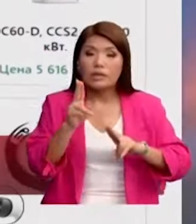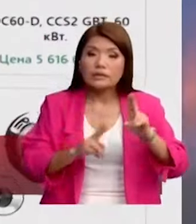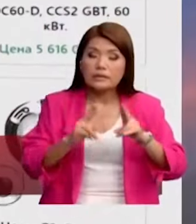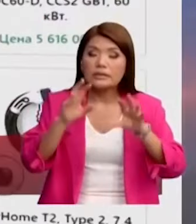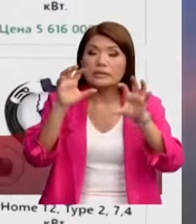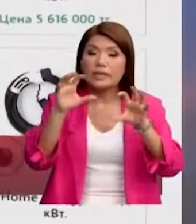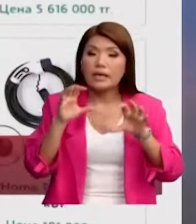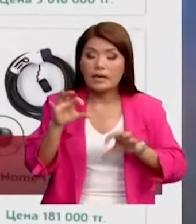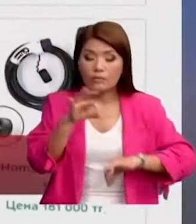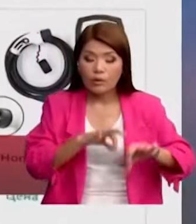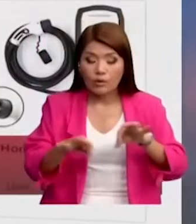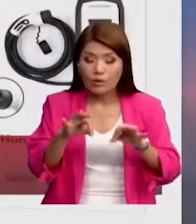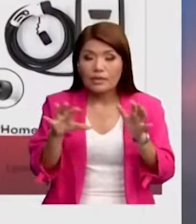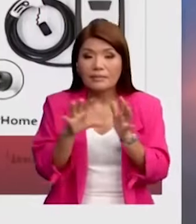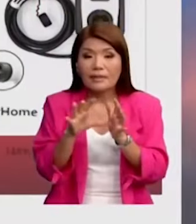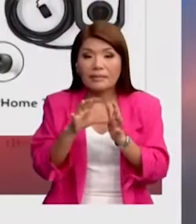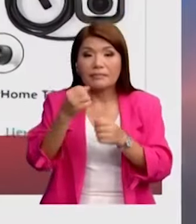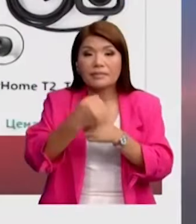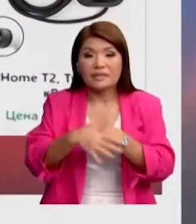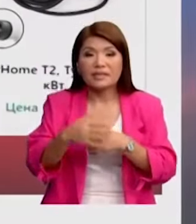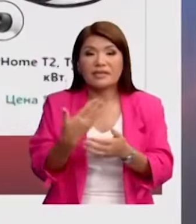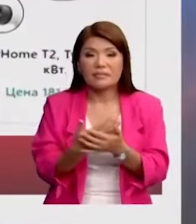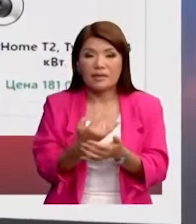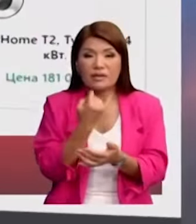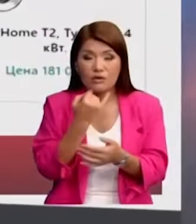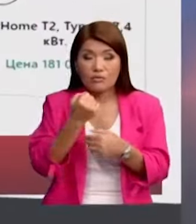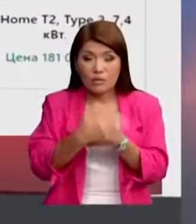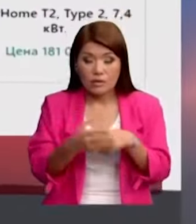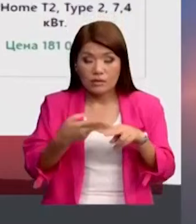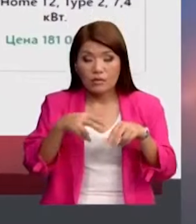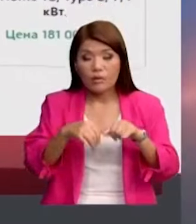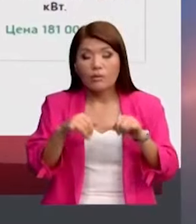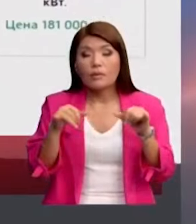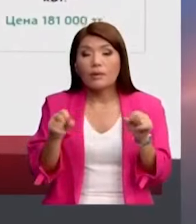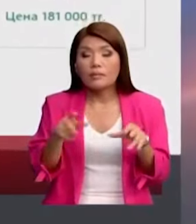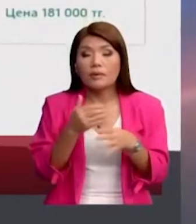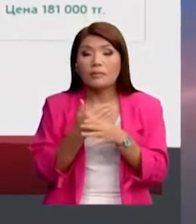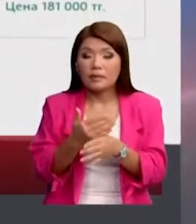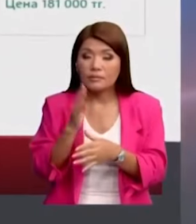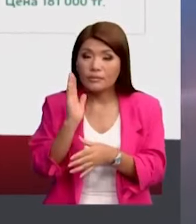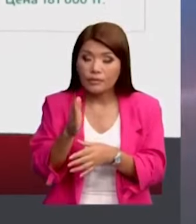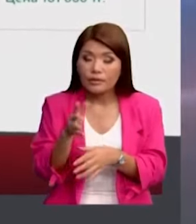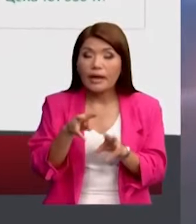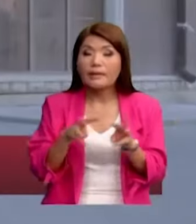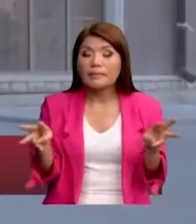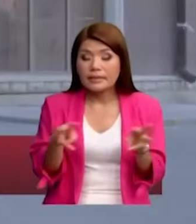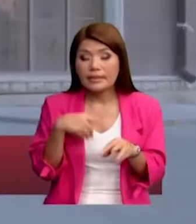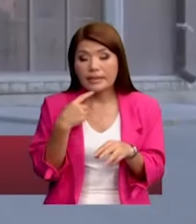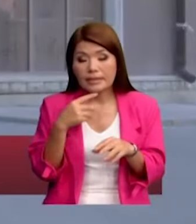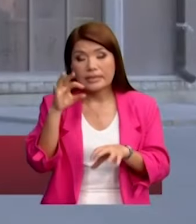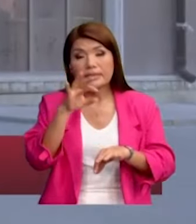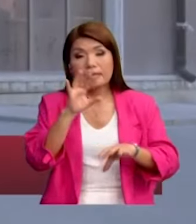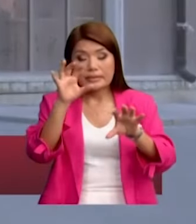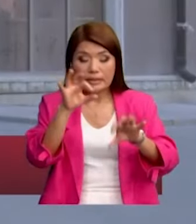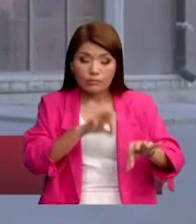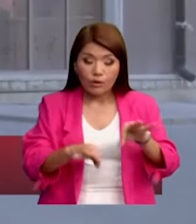жобасы қуаттағыштардың көбеюіне сеп боларына сенімдіміз, дейді Бақытжан Тасанбаев. Ал энергетика министрлігіндегілердің айтуынша, заң жобасында